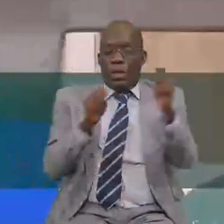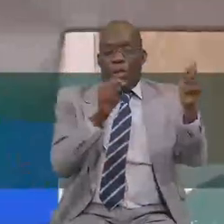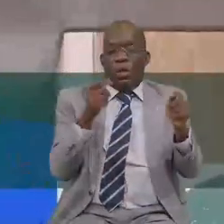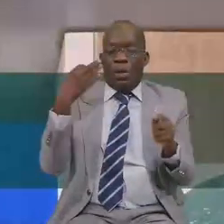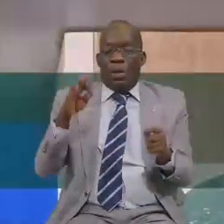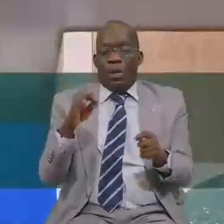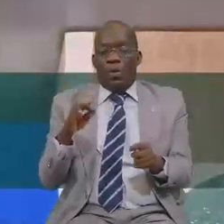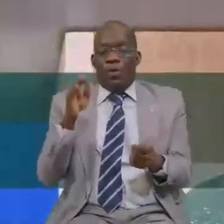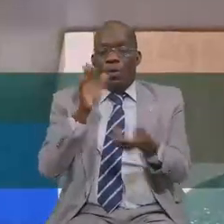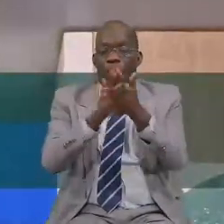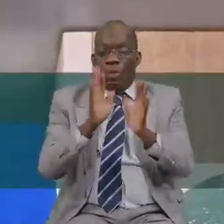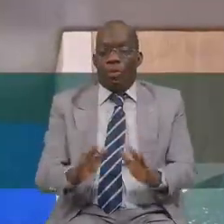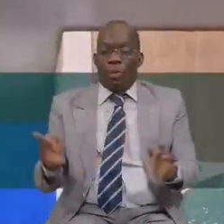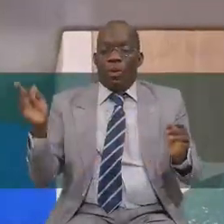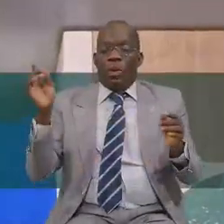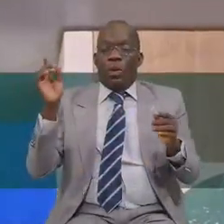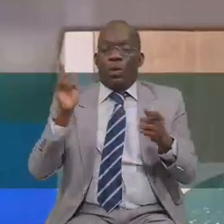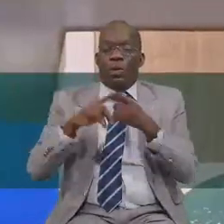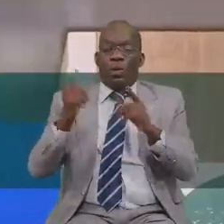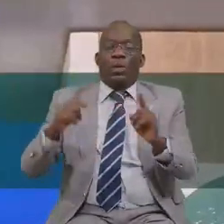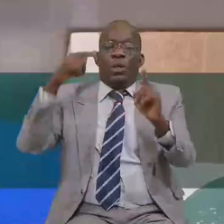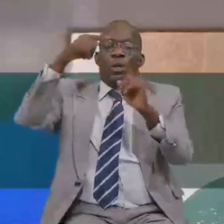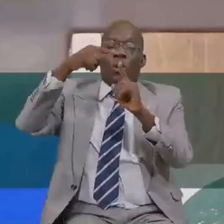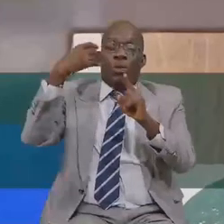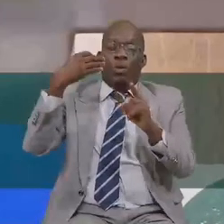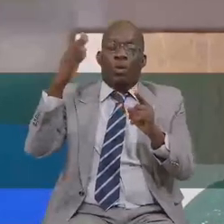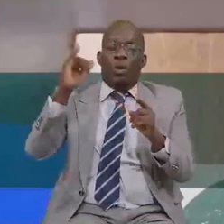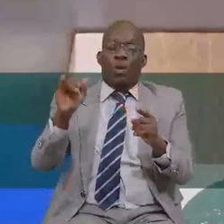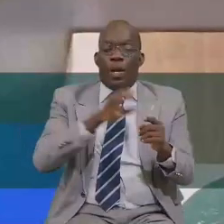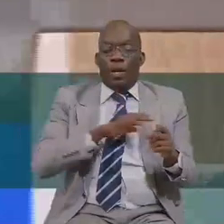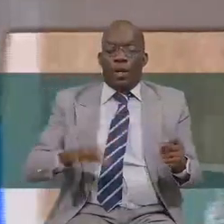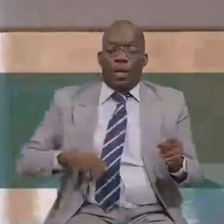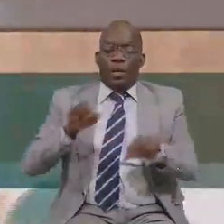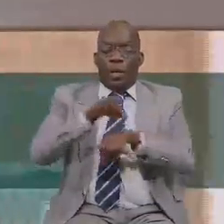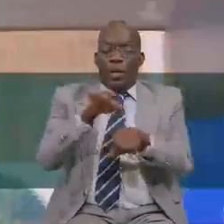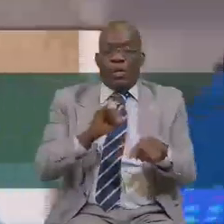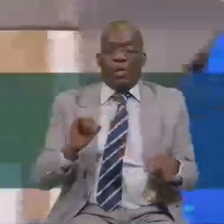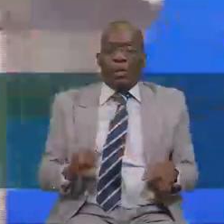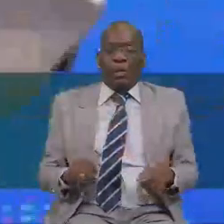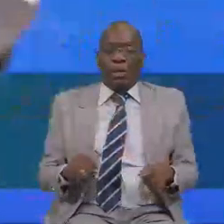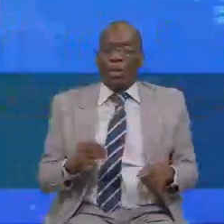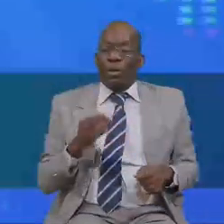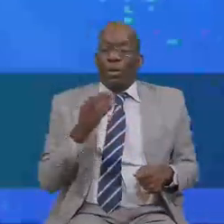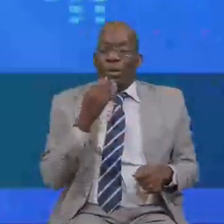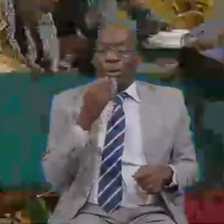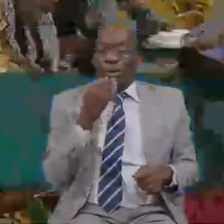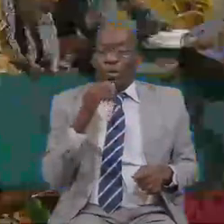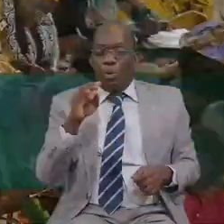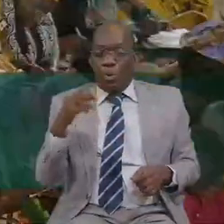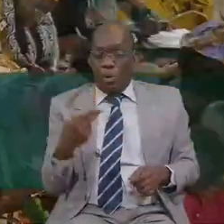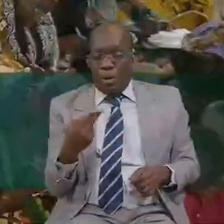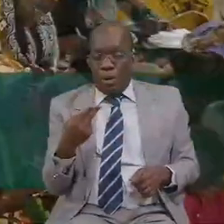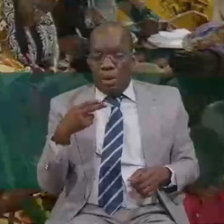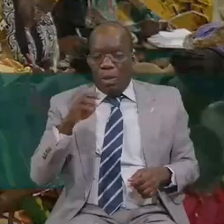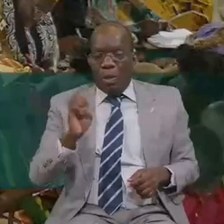saints au sommet par l'onction de Christ. Hébreux 11, verset 5.